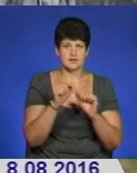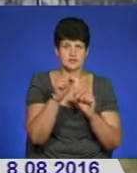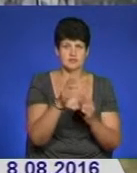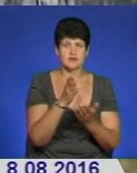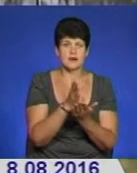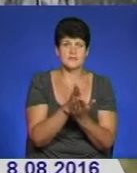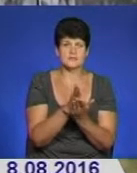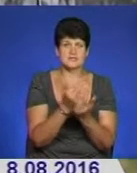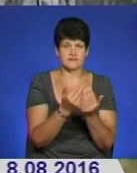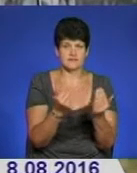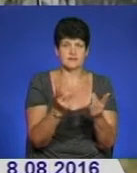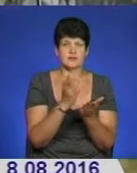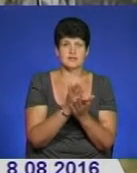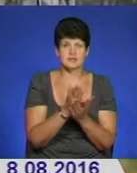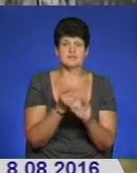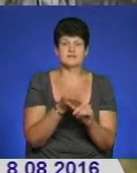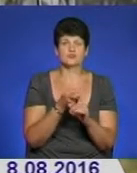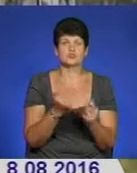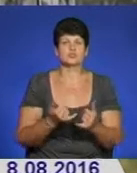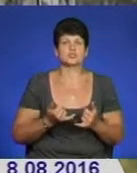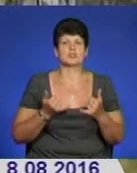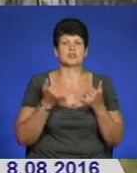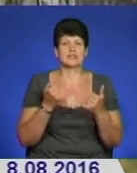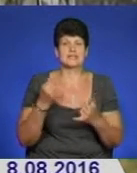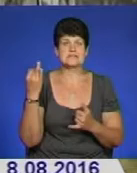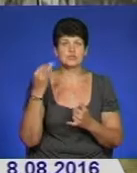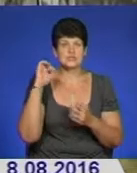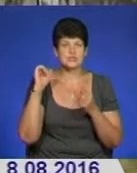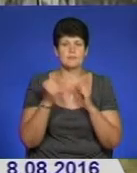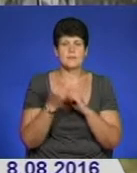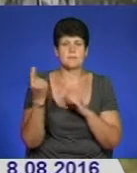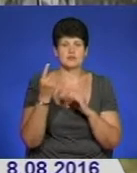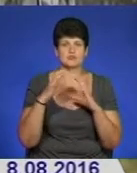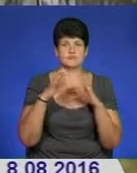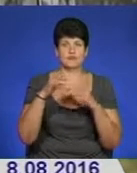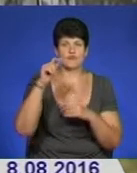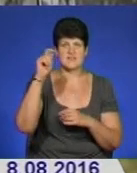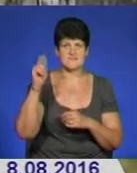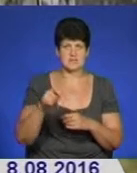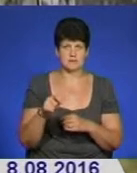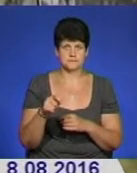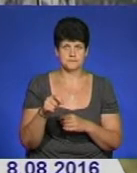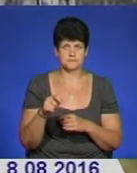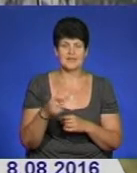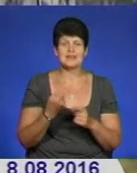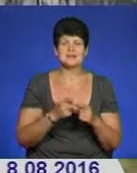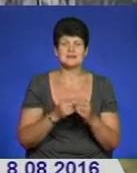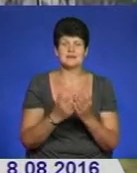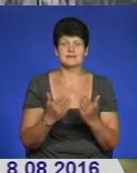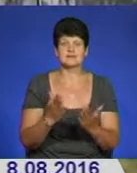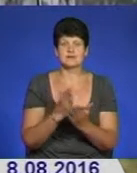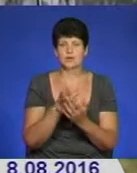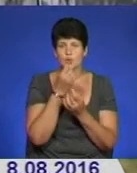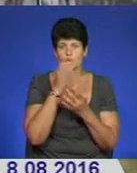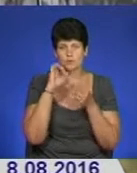вона відбувається тут в рамках вшанування 100-річної пам'яті Першої світової війни. Тому ця виставка, вона є